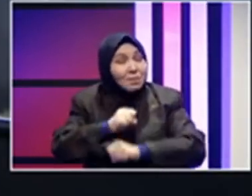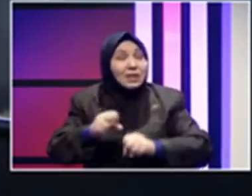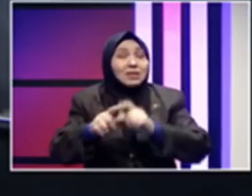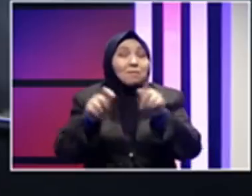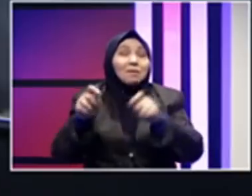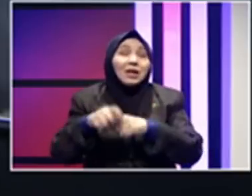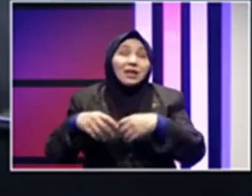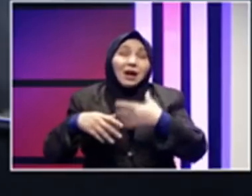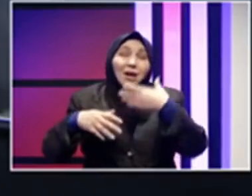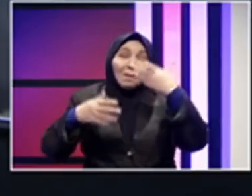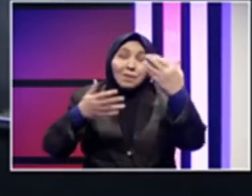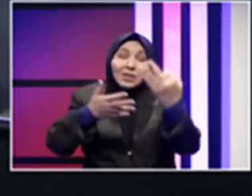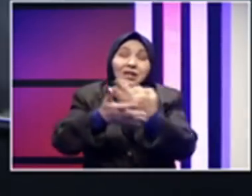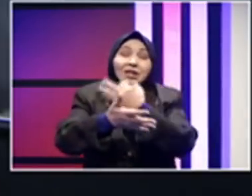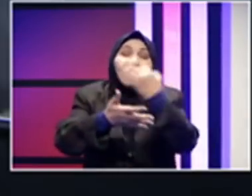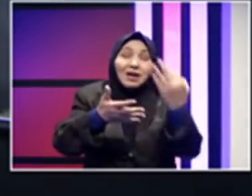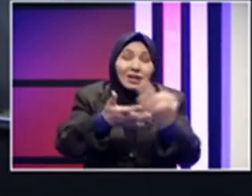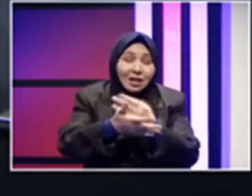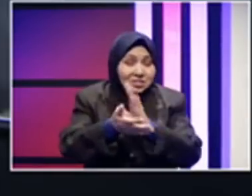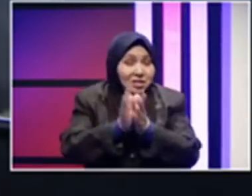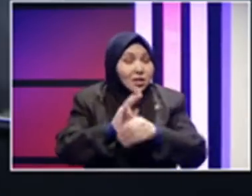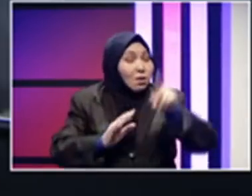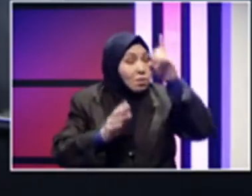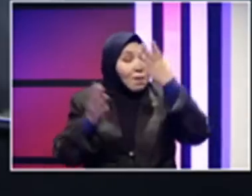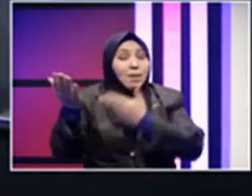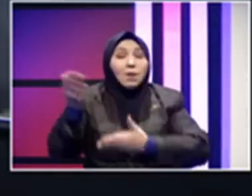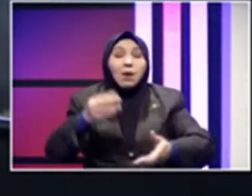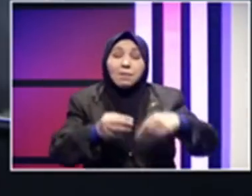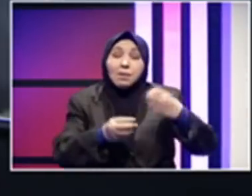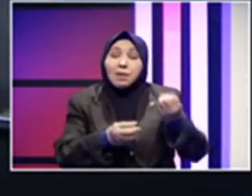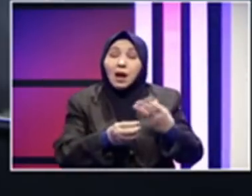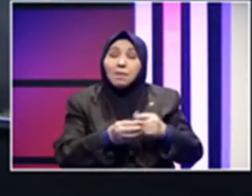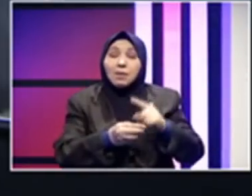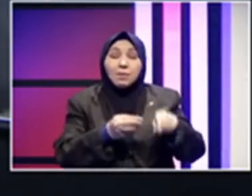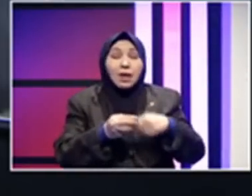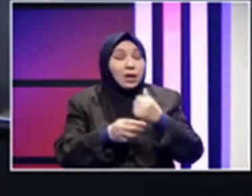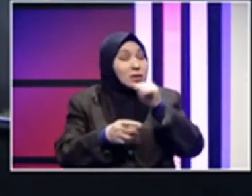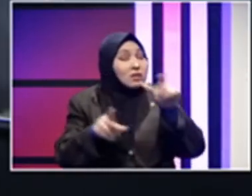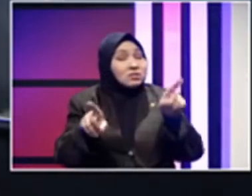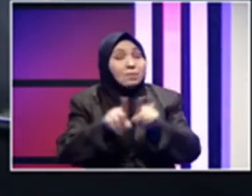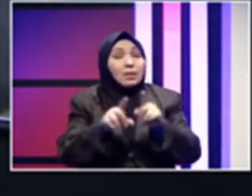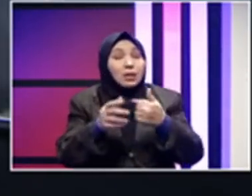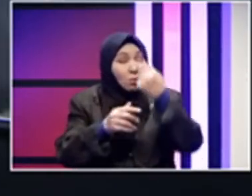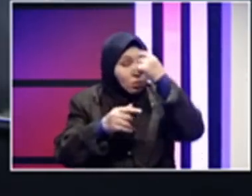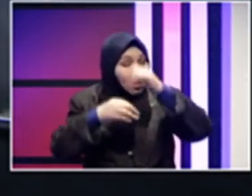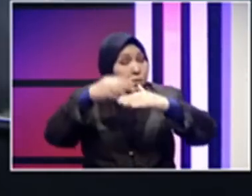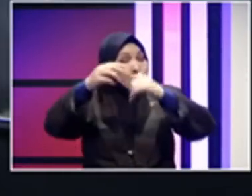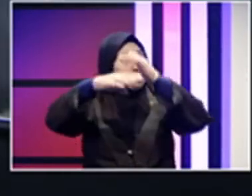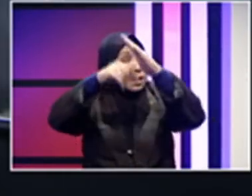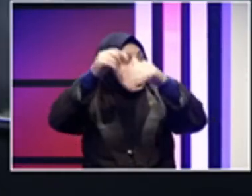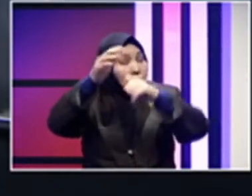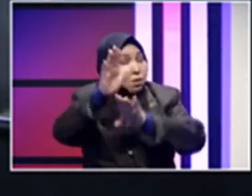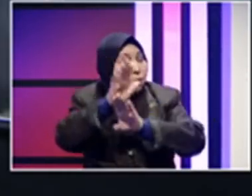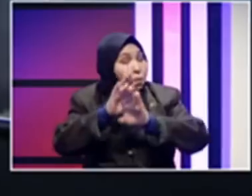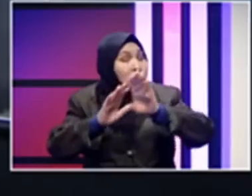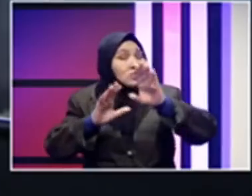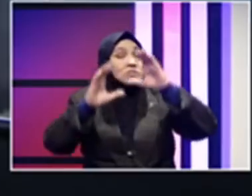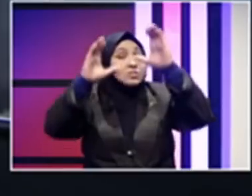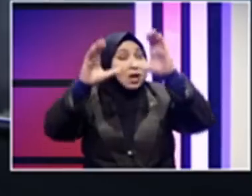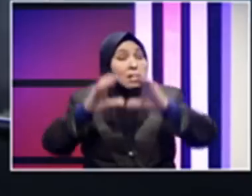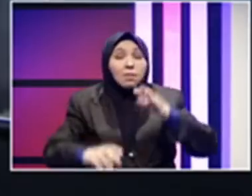amat menyegarkan. Jadi Allah bawakan beberapa perkara-perkara ini yang tak sama ini untuk membina cara berfikir bahawa